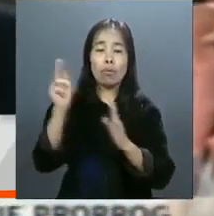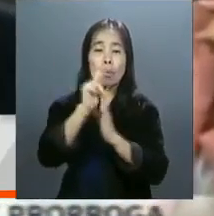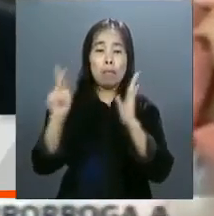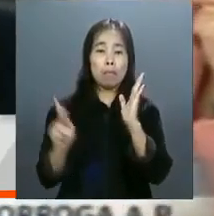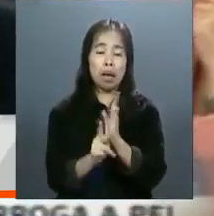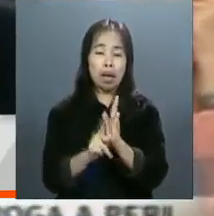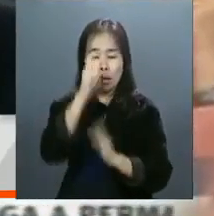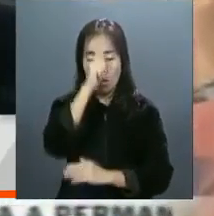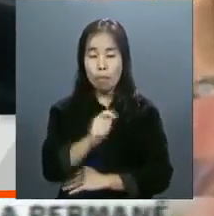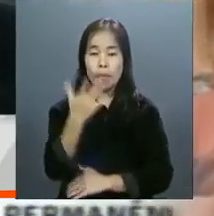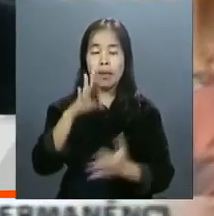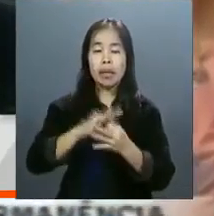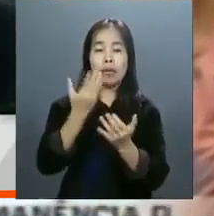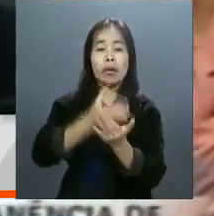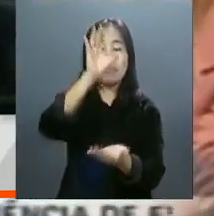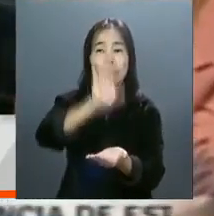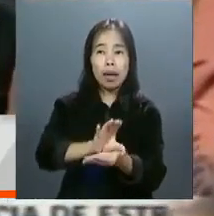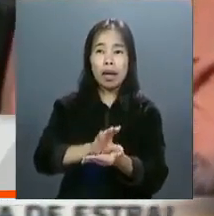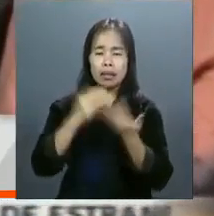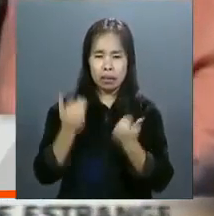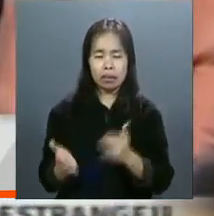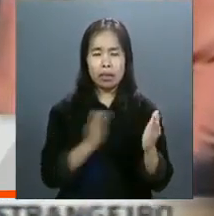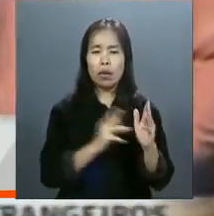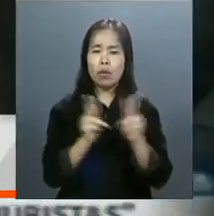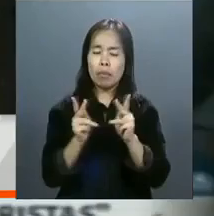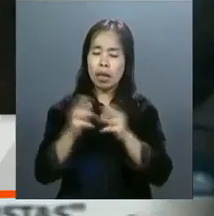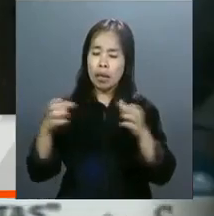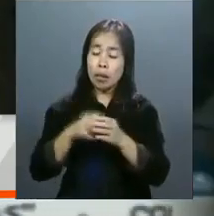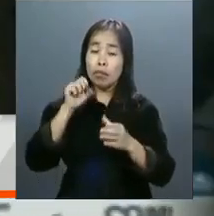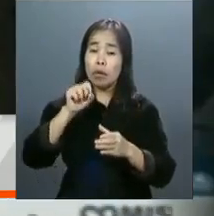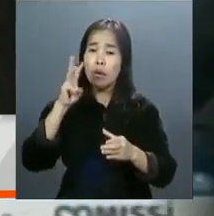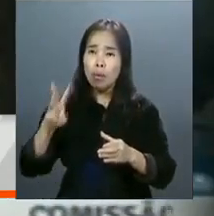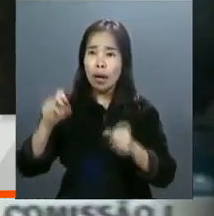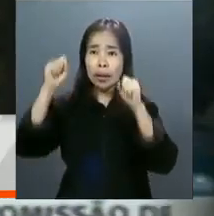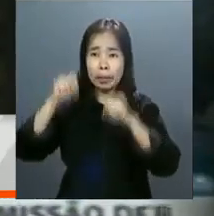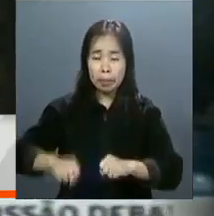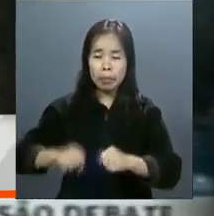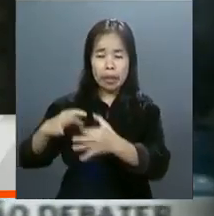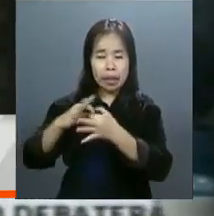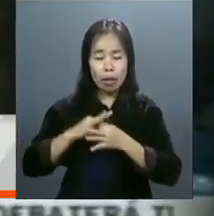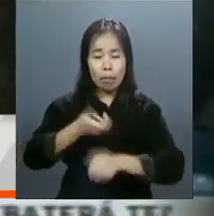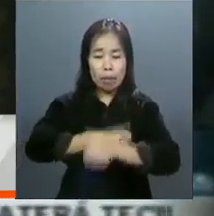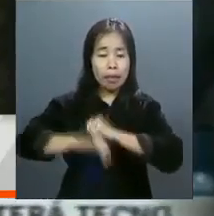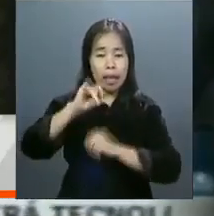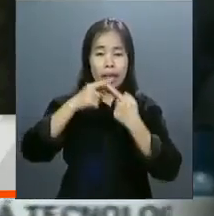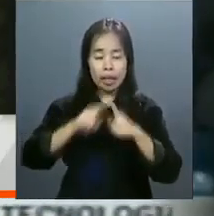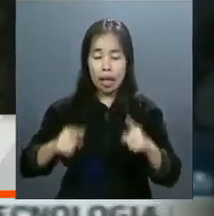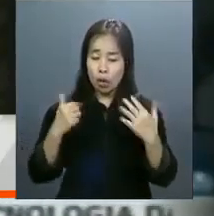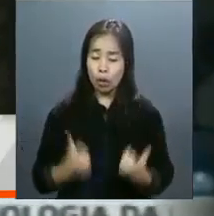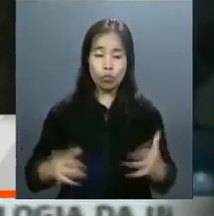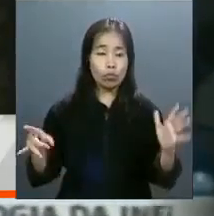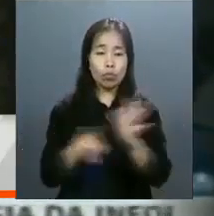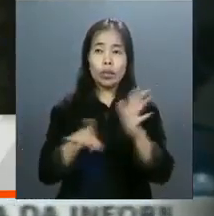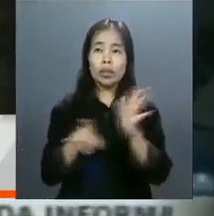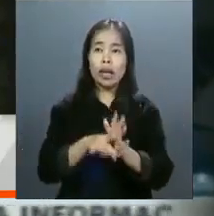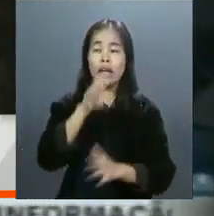การเลือกตั้งแม้ว่าการลงมติของคณะกรรมการวุฒิสภาจะยังไม่มีผลในทางปฏิบัติแต่ก็เป็นขั้นตอนสุดท้ายก่อนที่วุฒิสภา